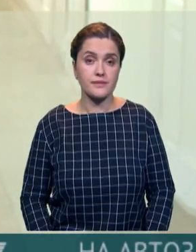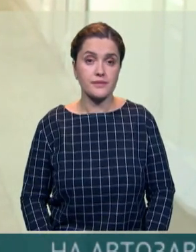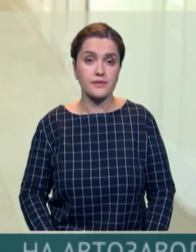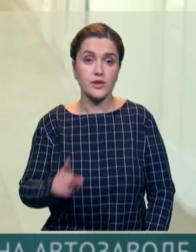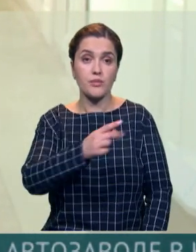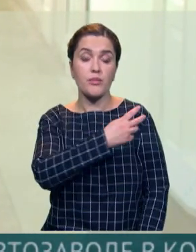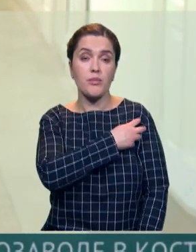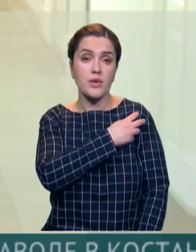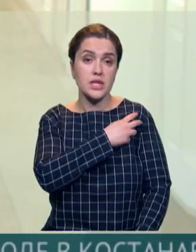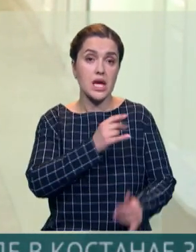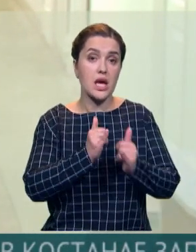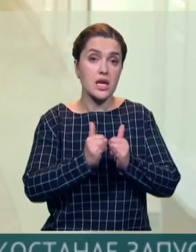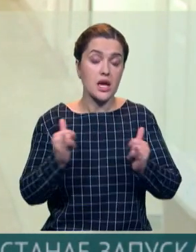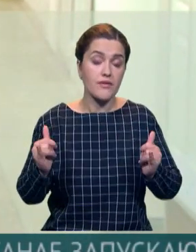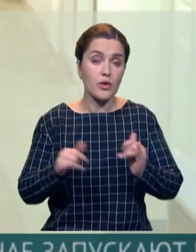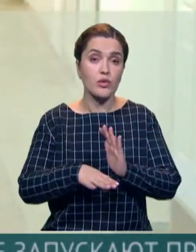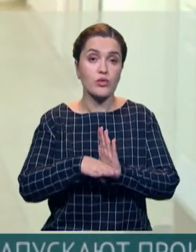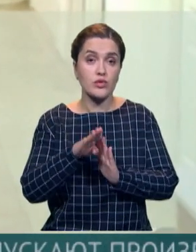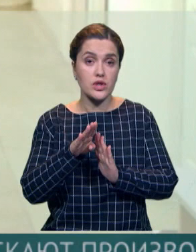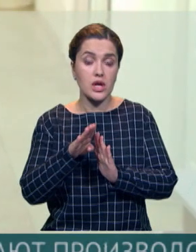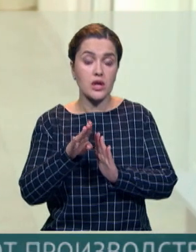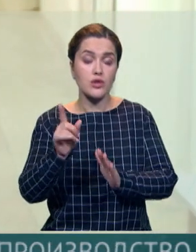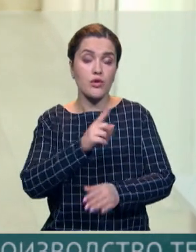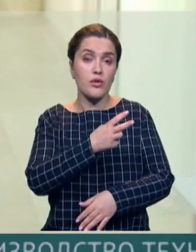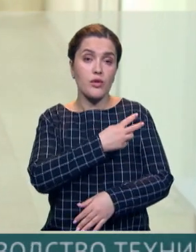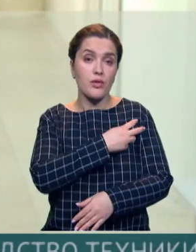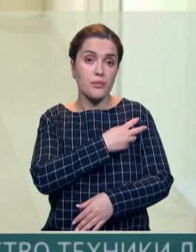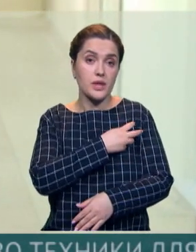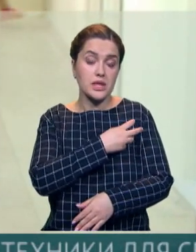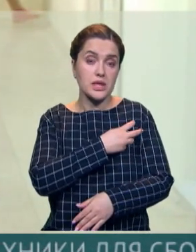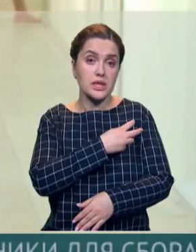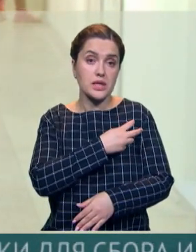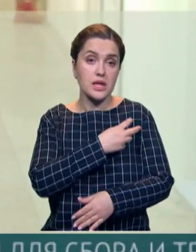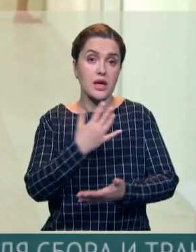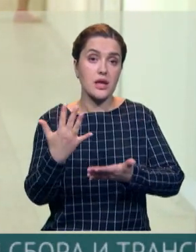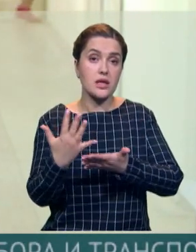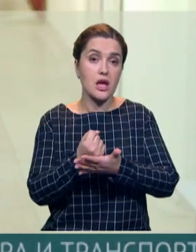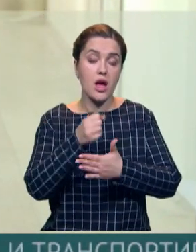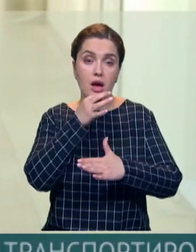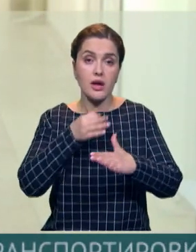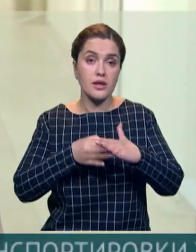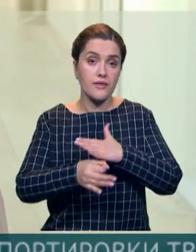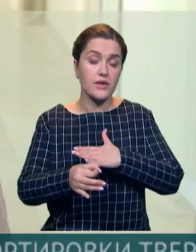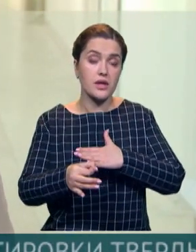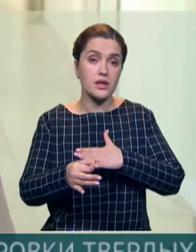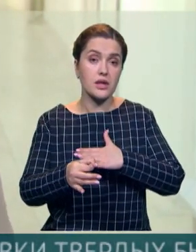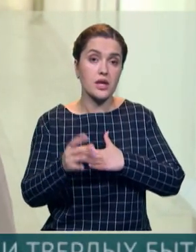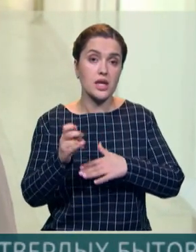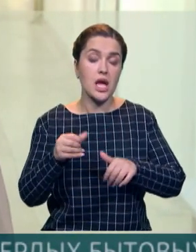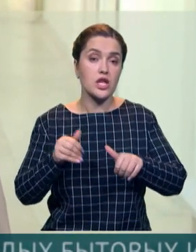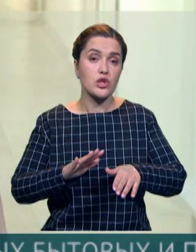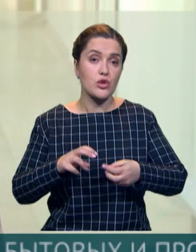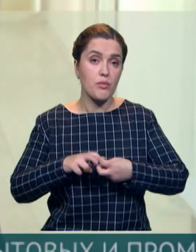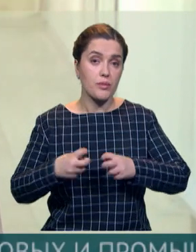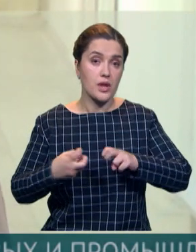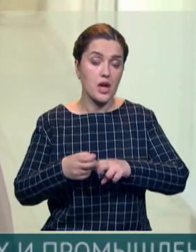медицина развивалась, чтобы в медицине нашли все ответы на нерешенные